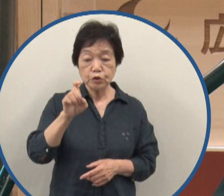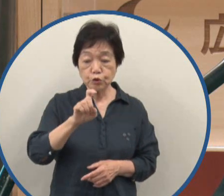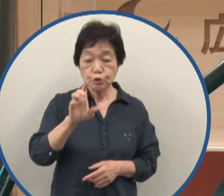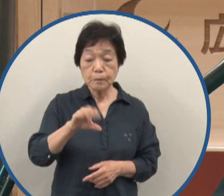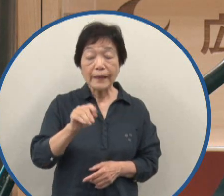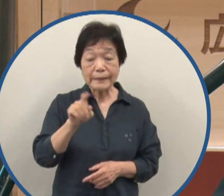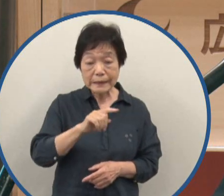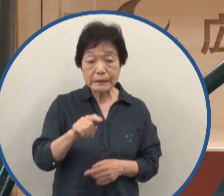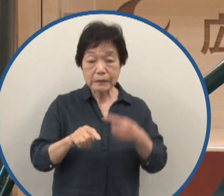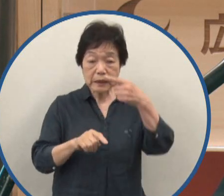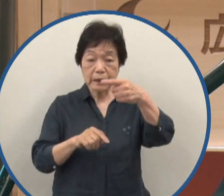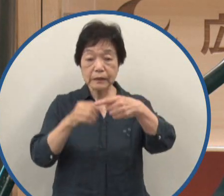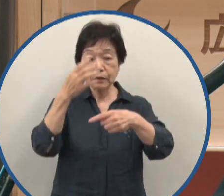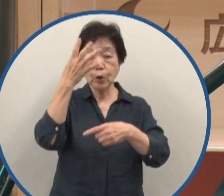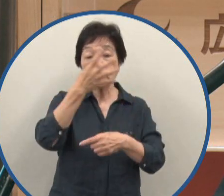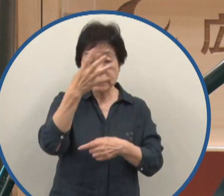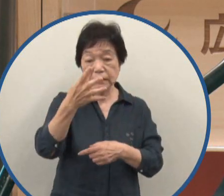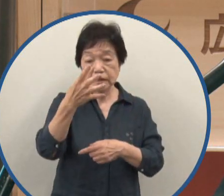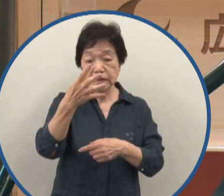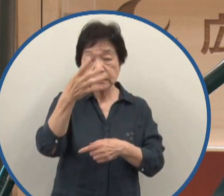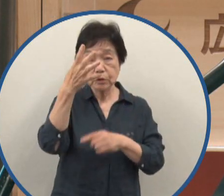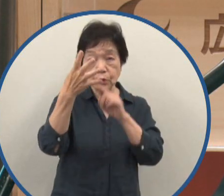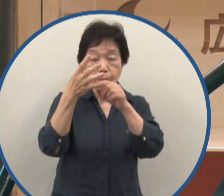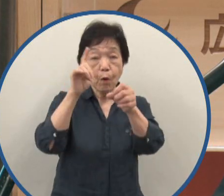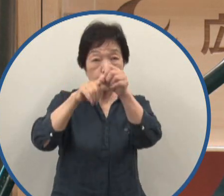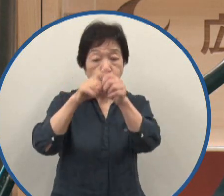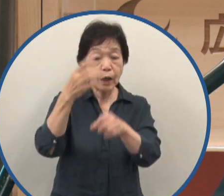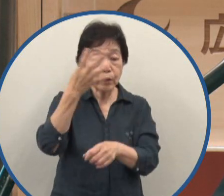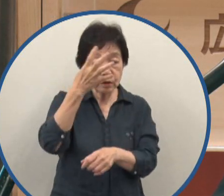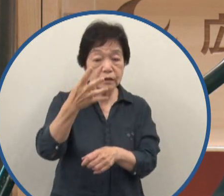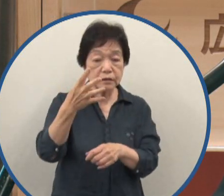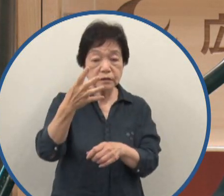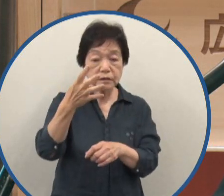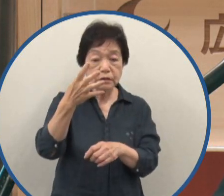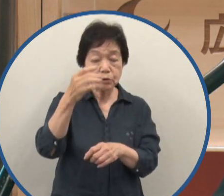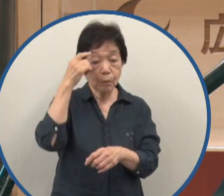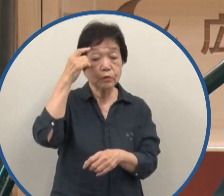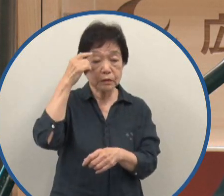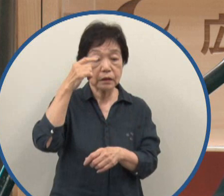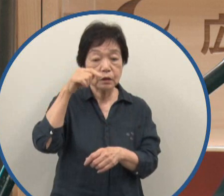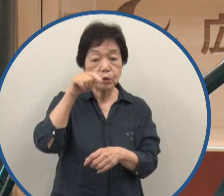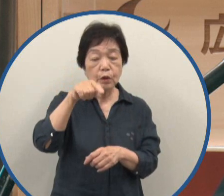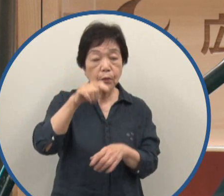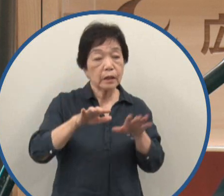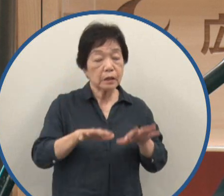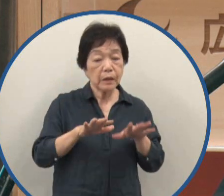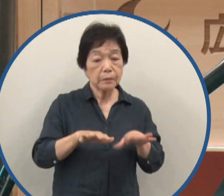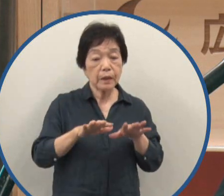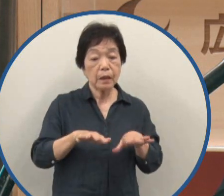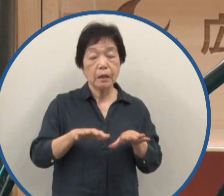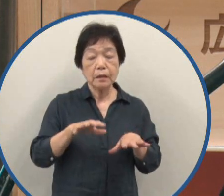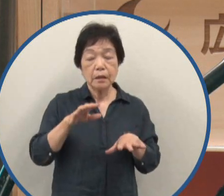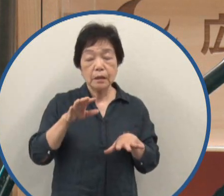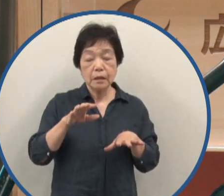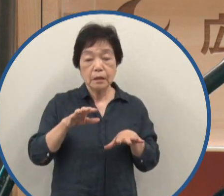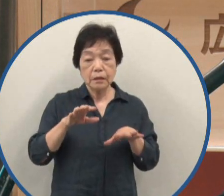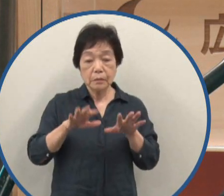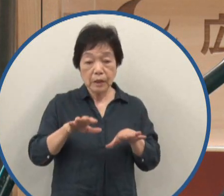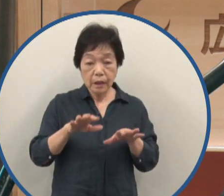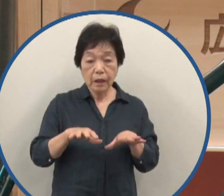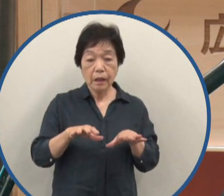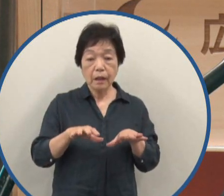人というところがいつになるかということだと思いますが、これはまあ現時点でま